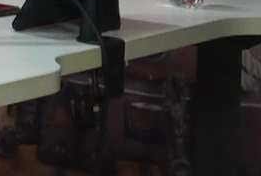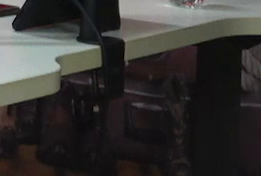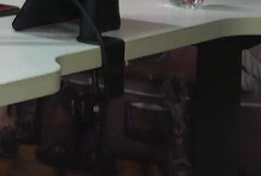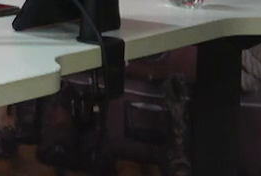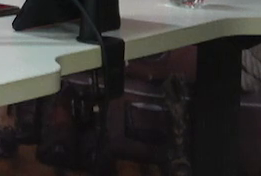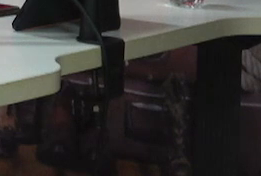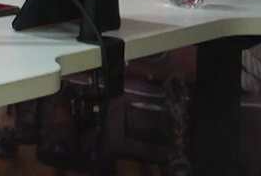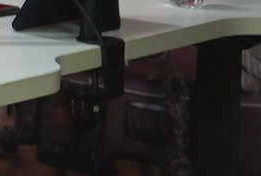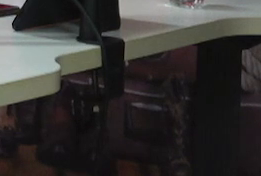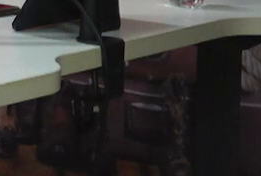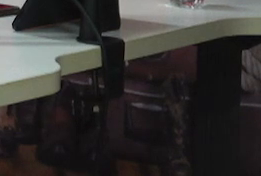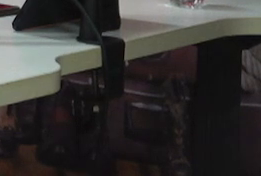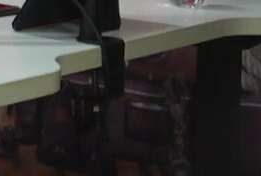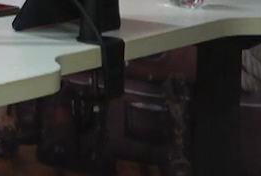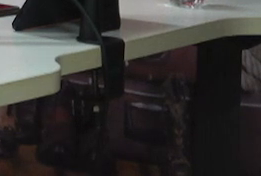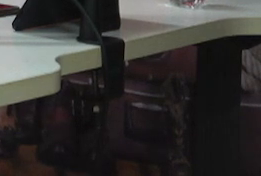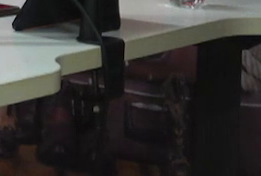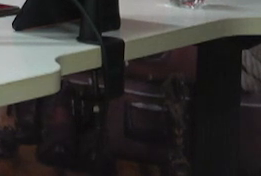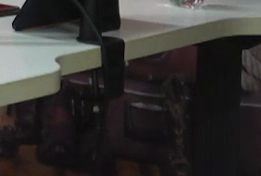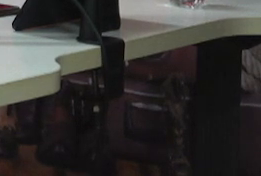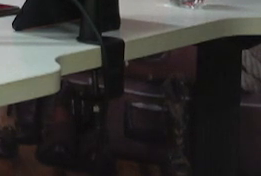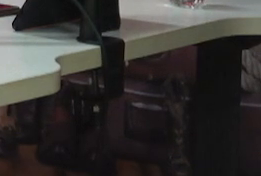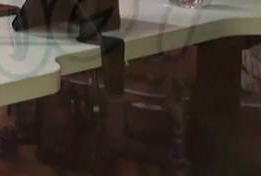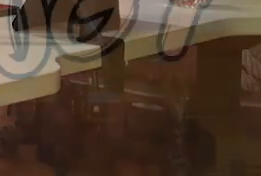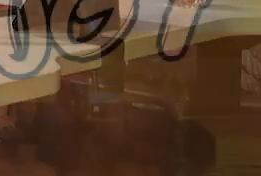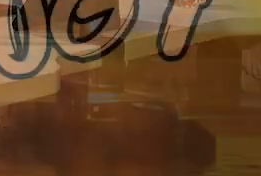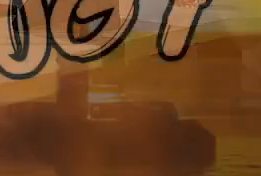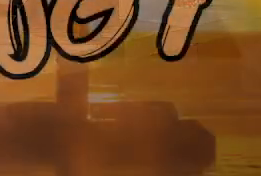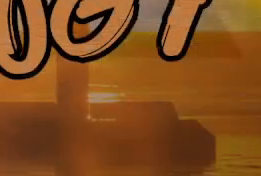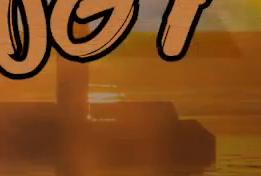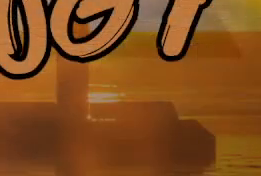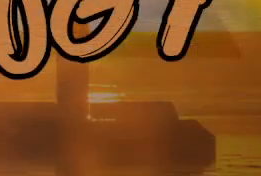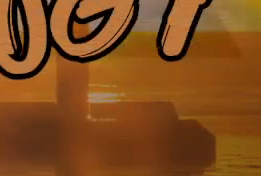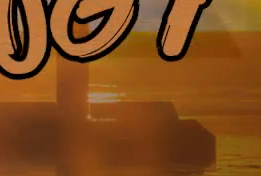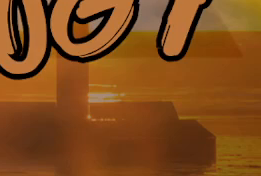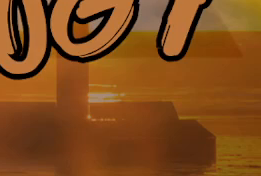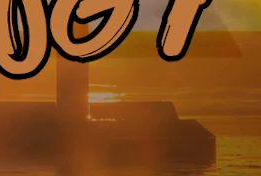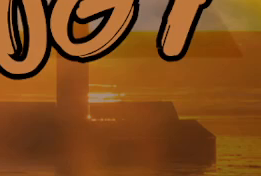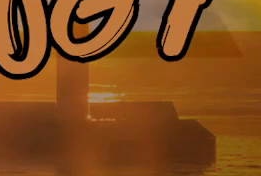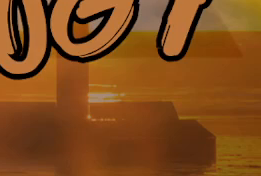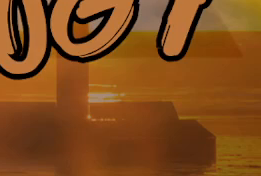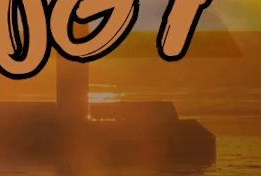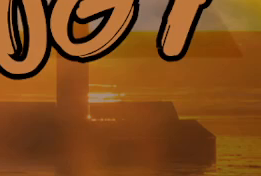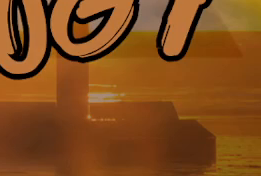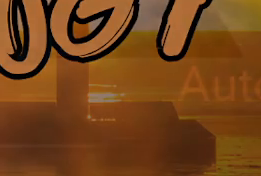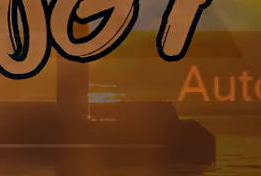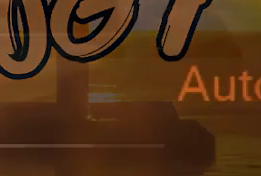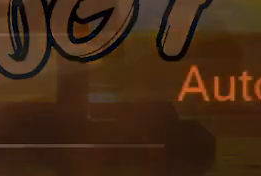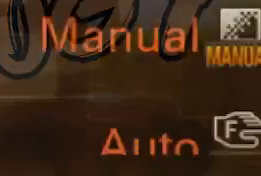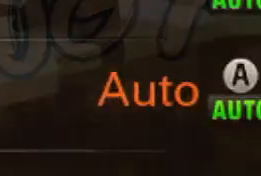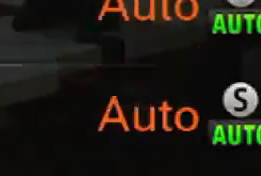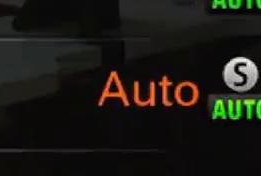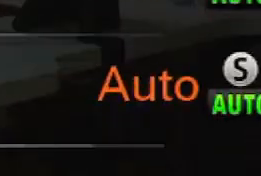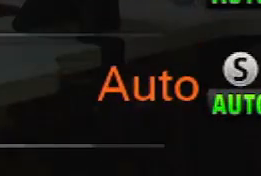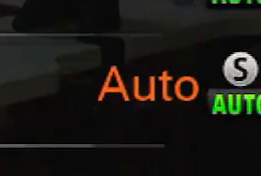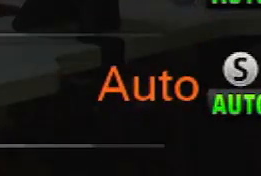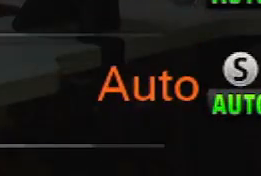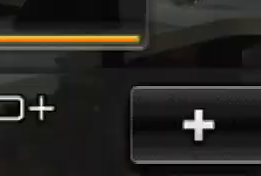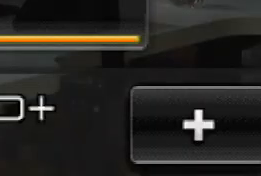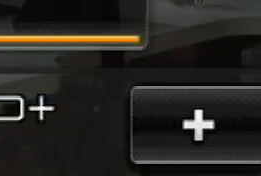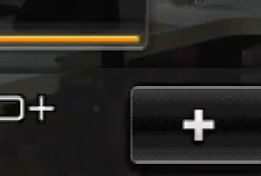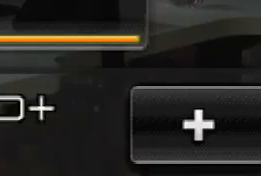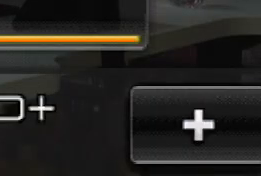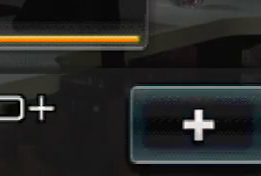already the program send your pictures no kayo man ay nasa trabaho ay at kayo a naka-break time at kayo'y naka-break time ay